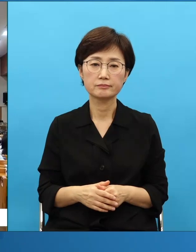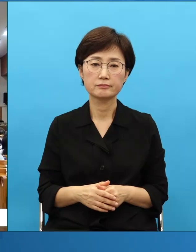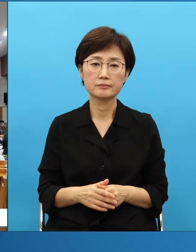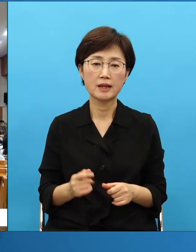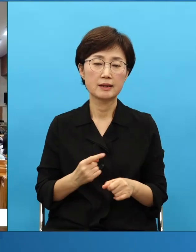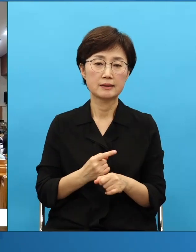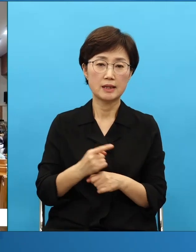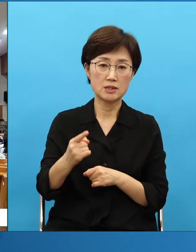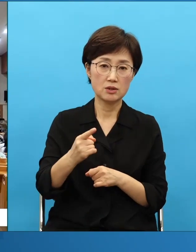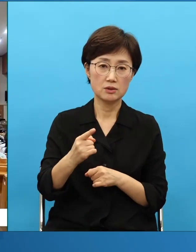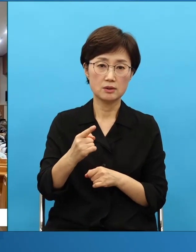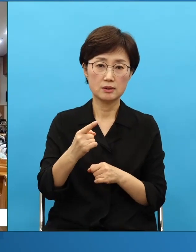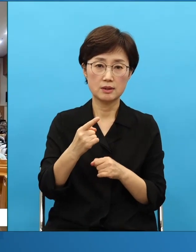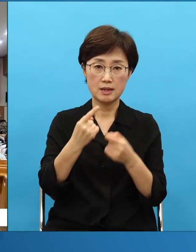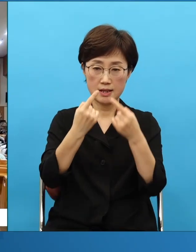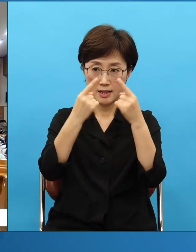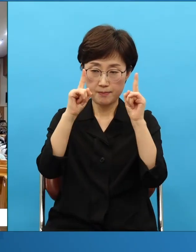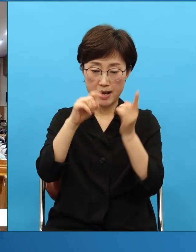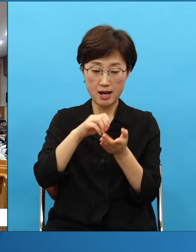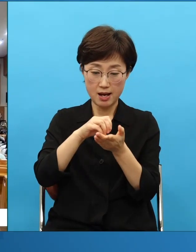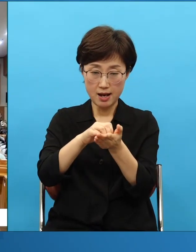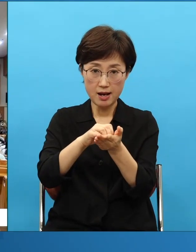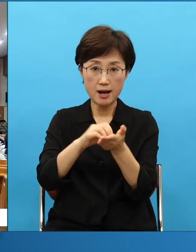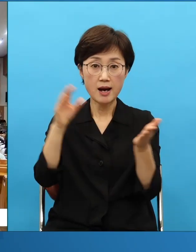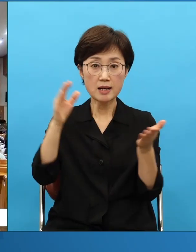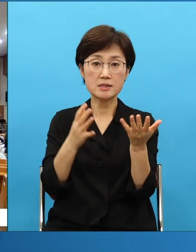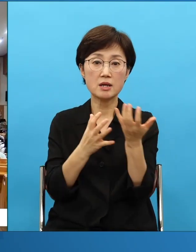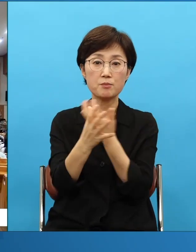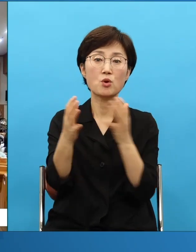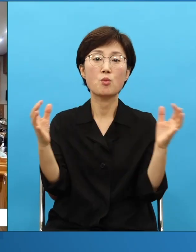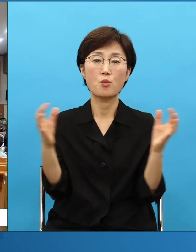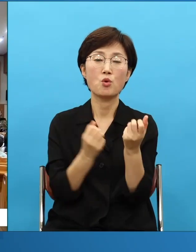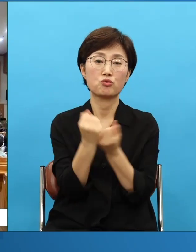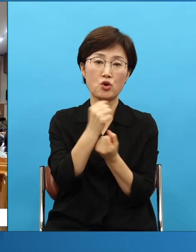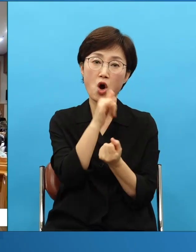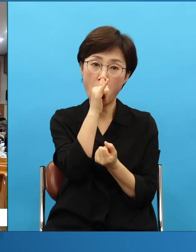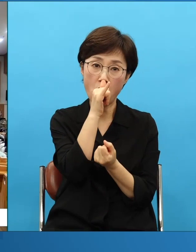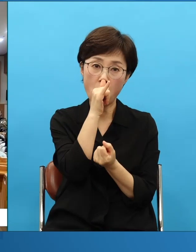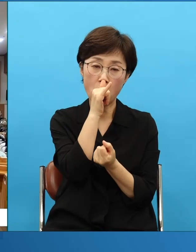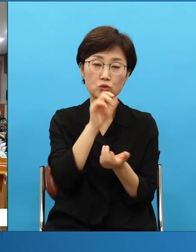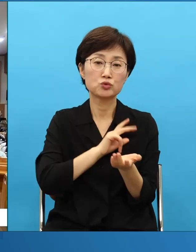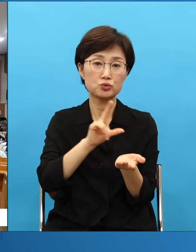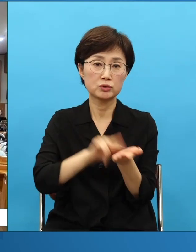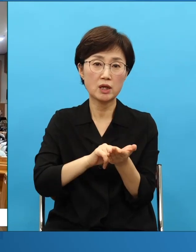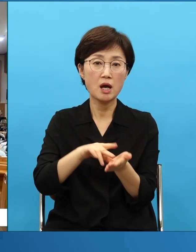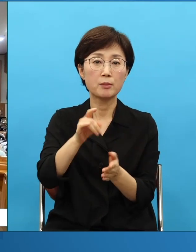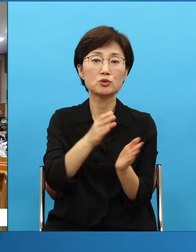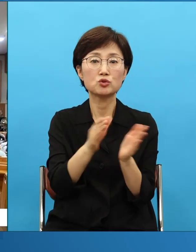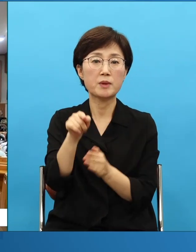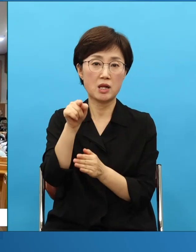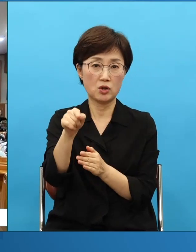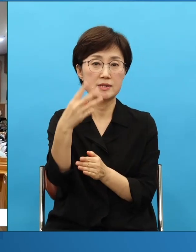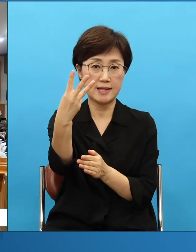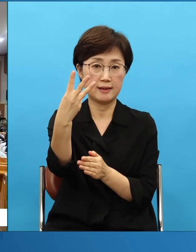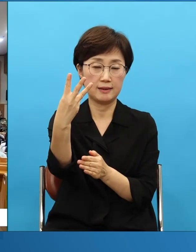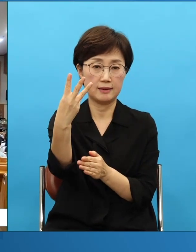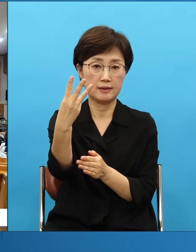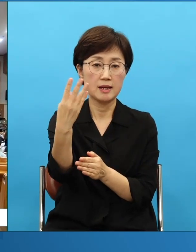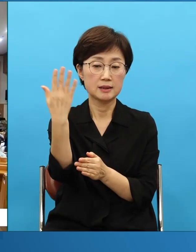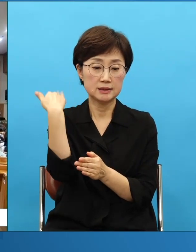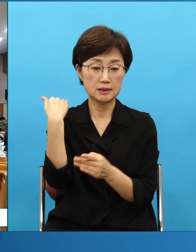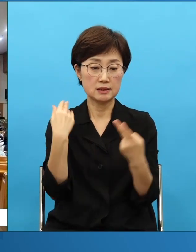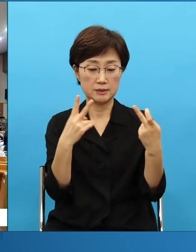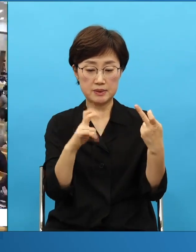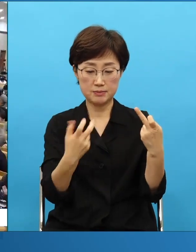2024 예비대학생 수련회가 먼저 준비할 것 3가지, 망대, 여정, 이정표란 주제로 지난 27일